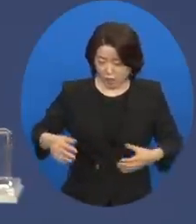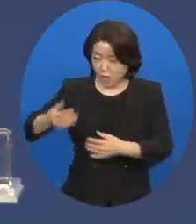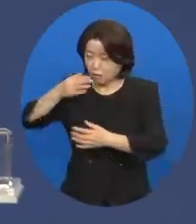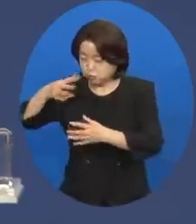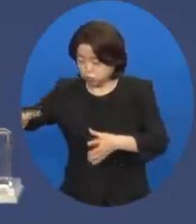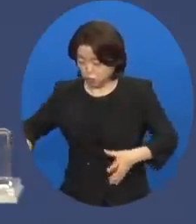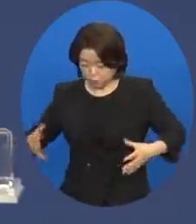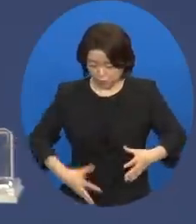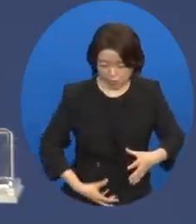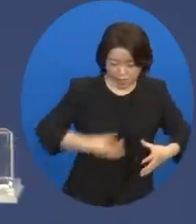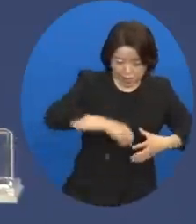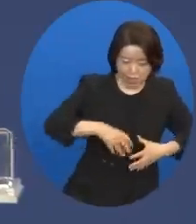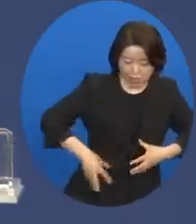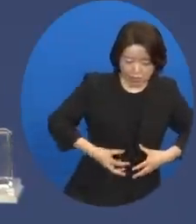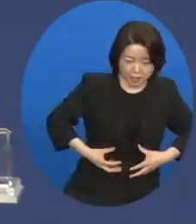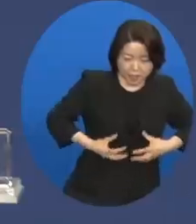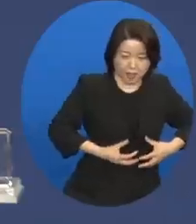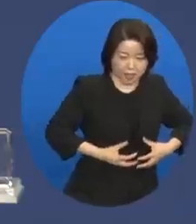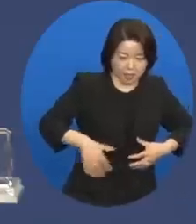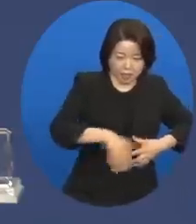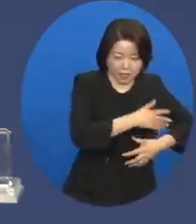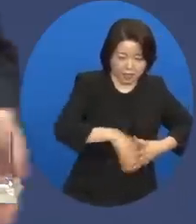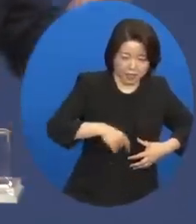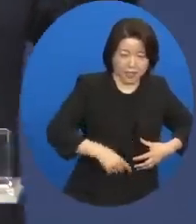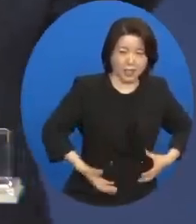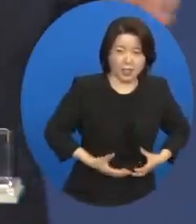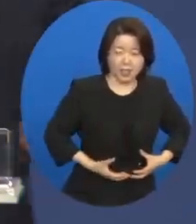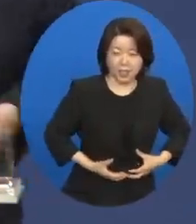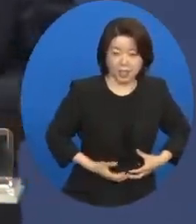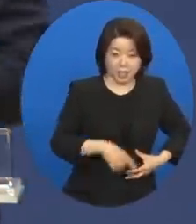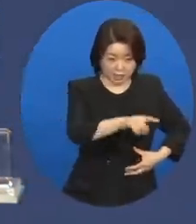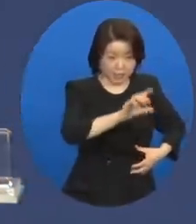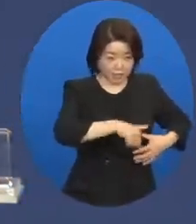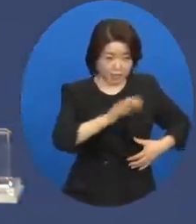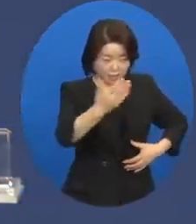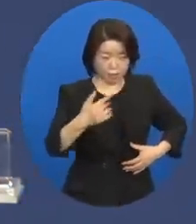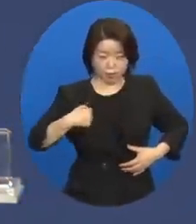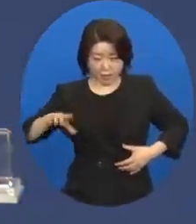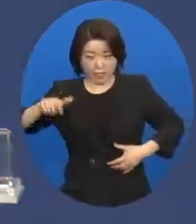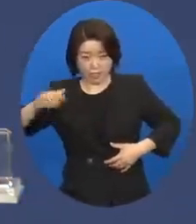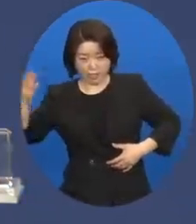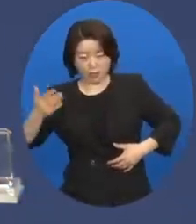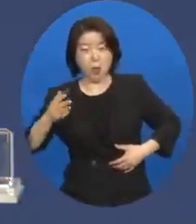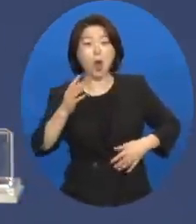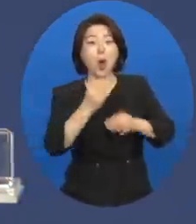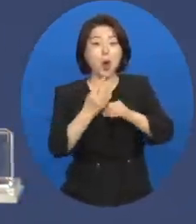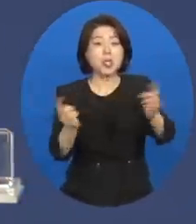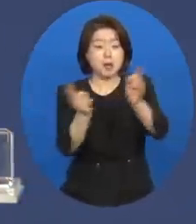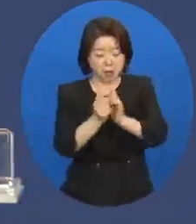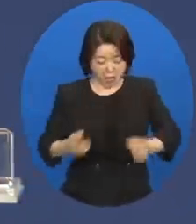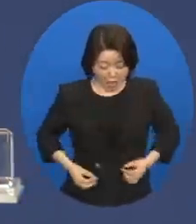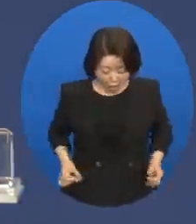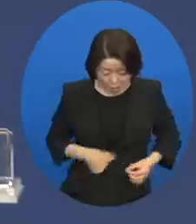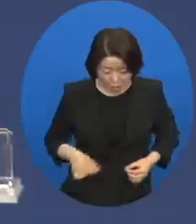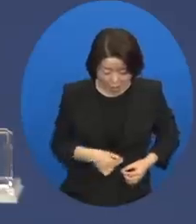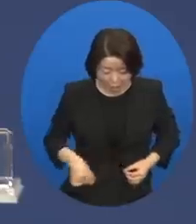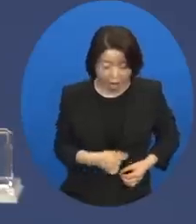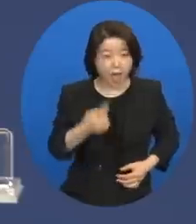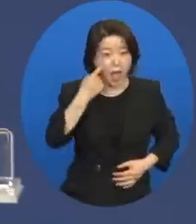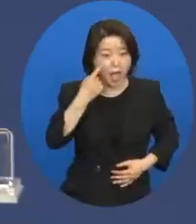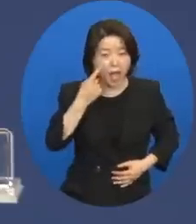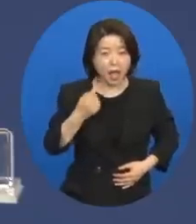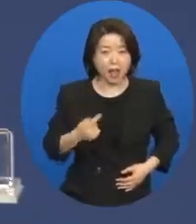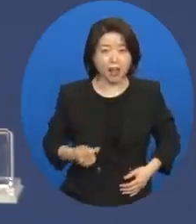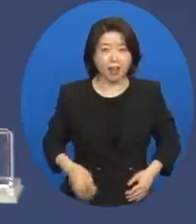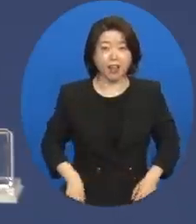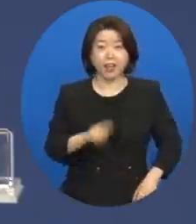봉지에다가 넣고서 좀 다니다가 당신도 시간이 되고 나도 시간이 되면 언제 그때 한번 이렇게 한번 해보도록 합시다.